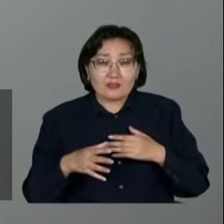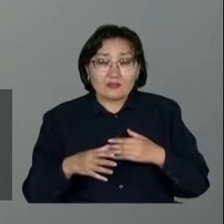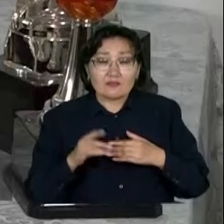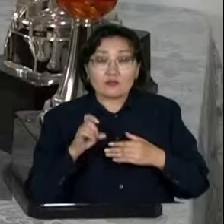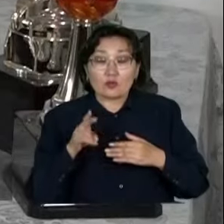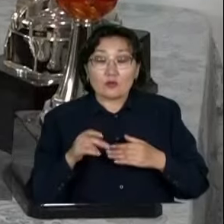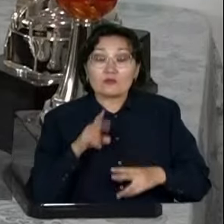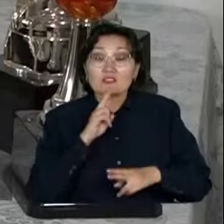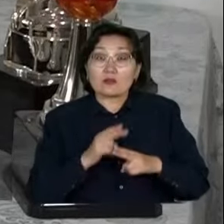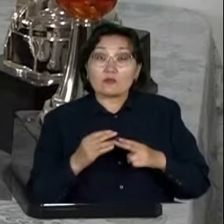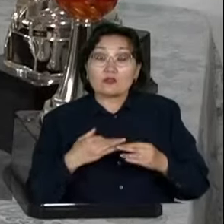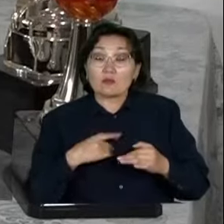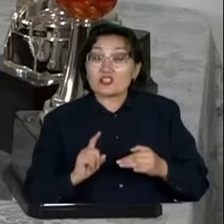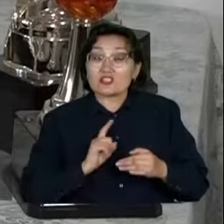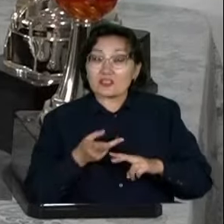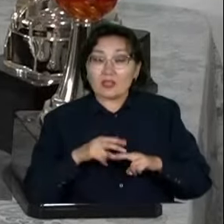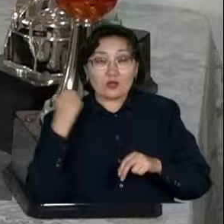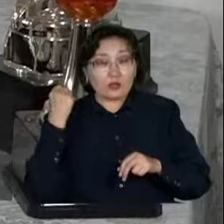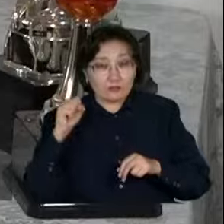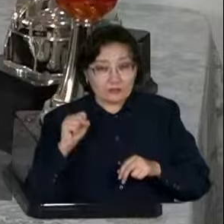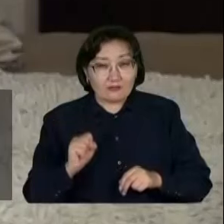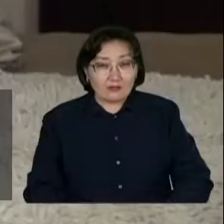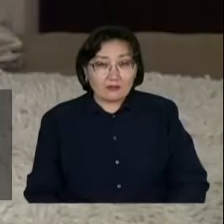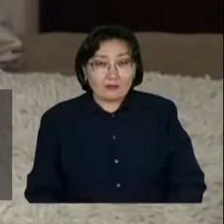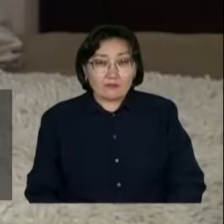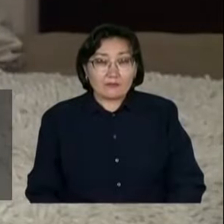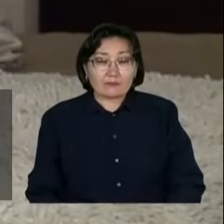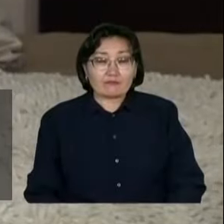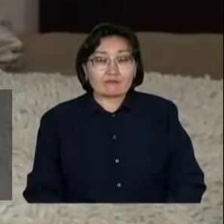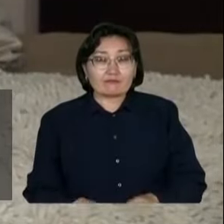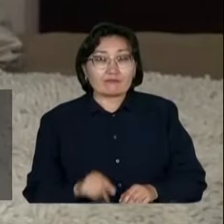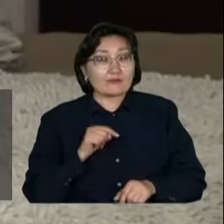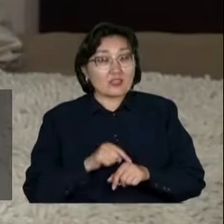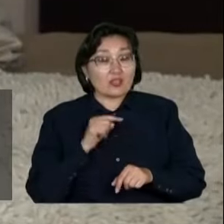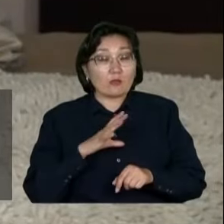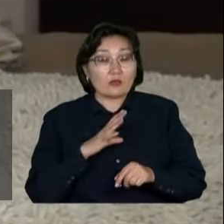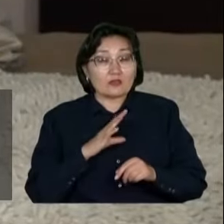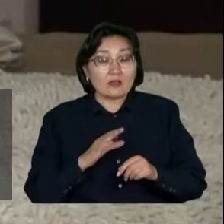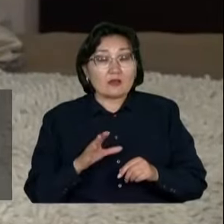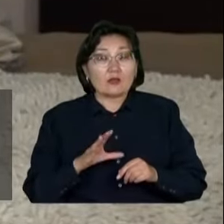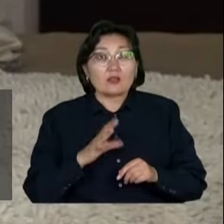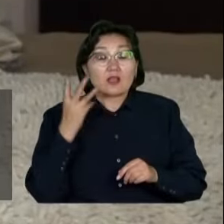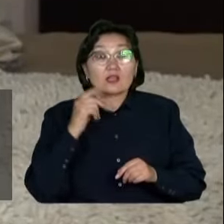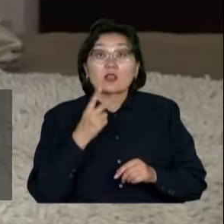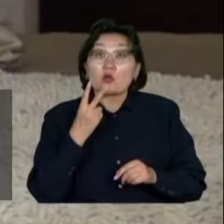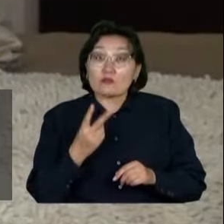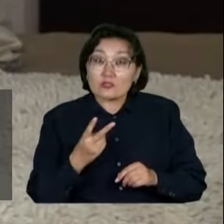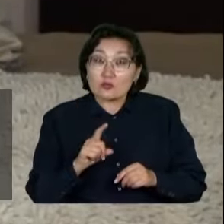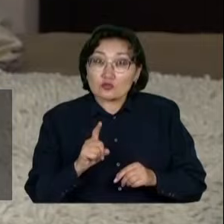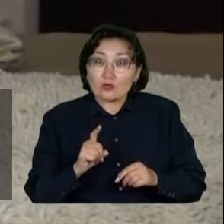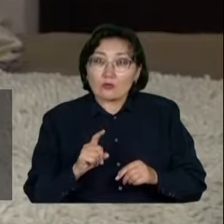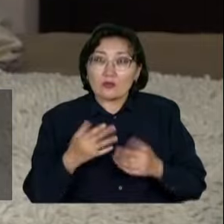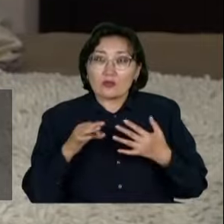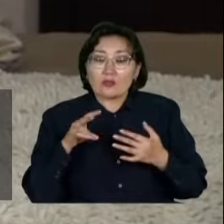с сестрой моей. Мы ждали этой победы, мы ждали. Впечатление, конечно, было потом уже, когда я увидела, что она